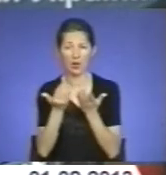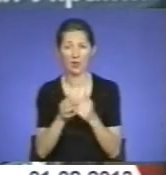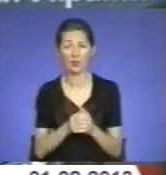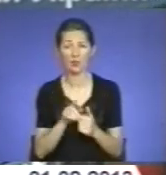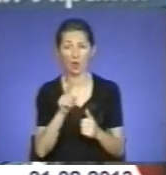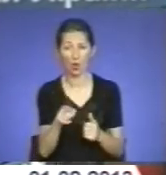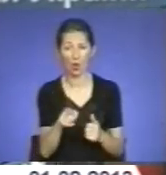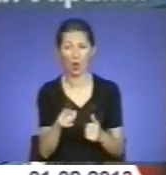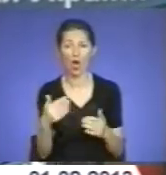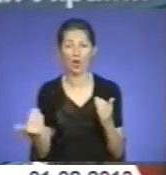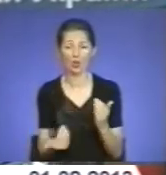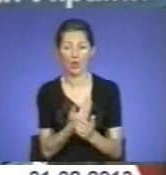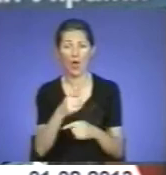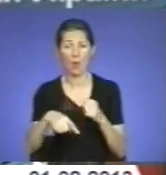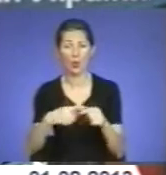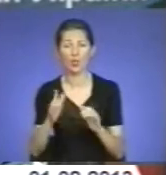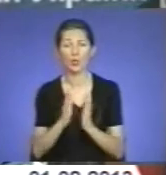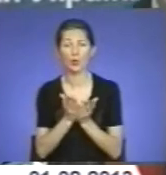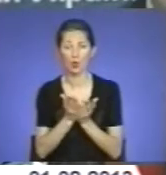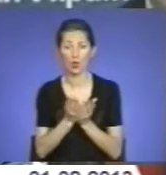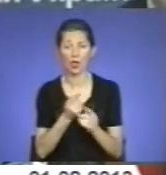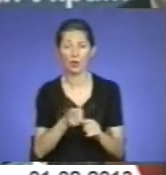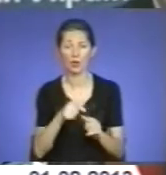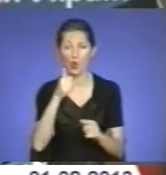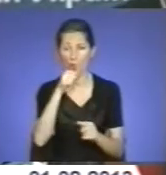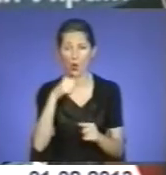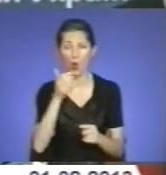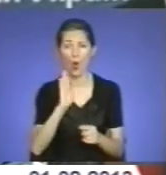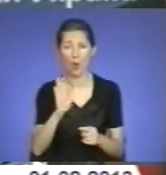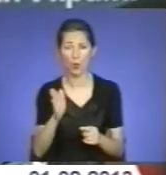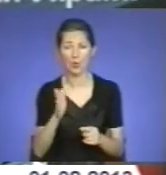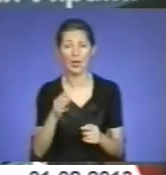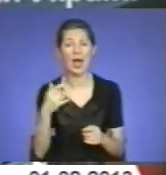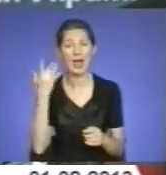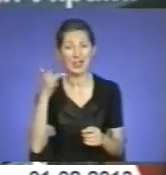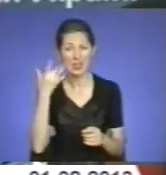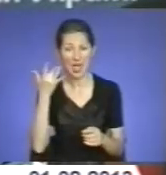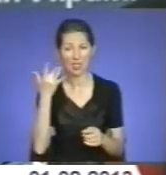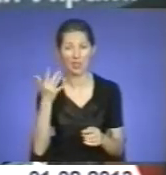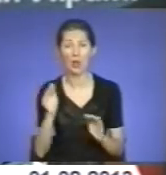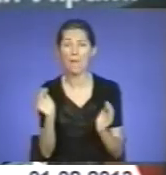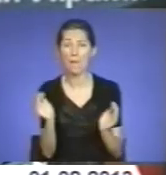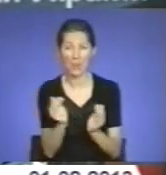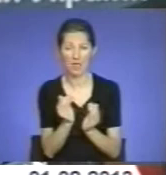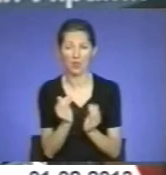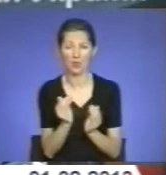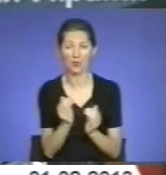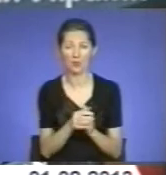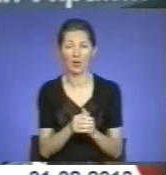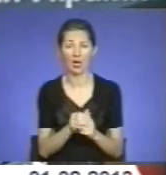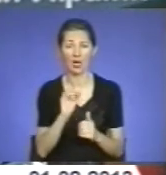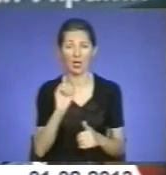то нове покоління підручників цього року буде і легшим, і значно меншим по обсягам,